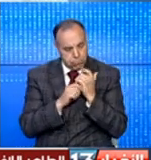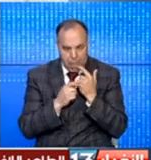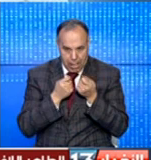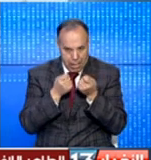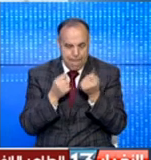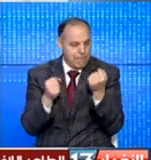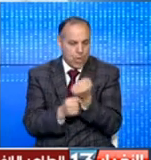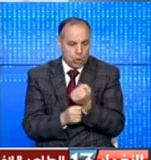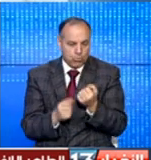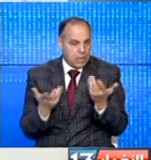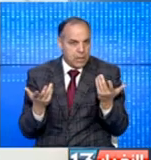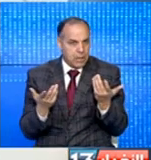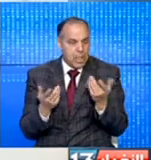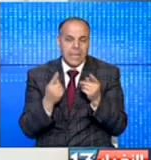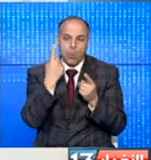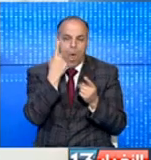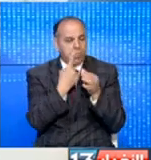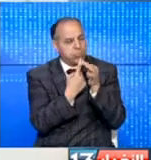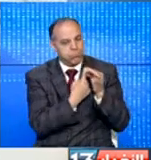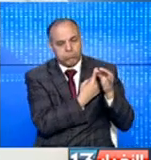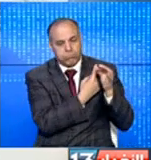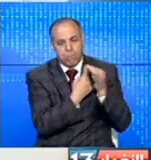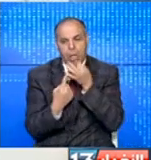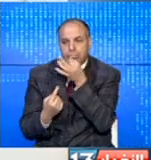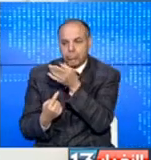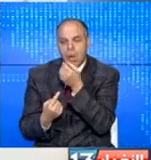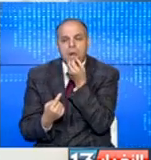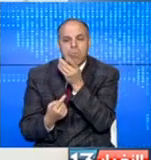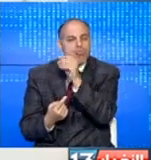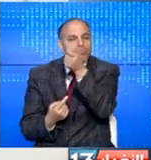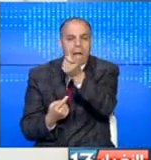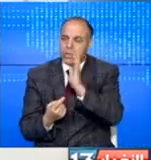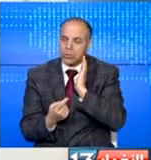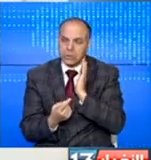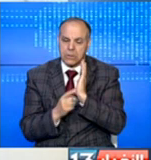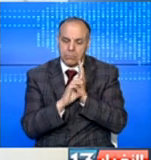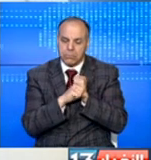نجموش، وهذه هو الاستثناء الوحيد في الإدلاء بالمعلومة ذات